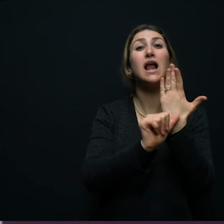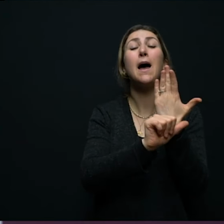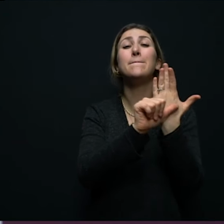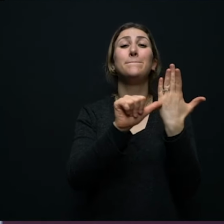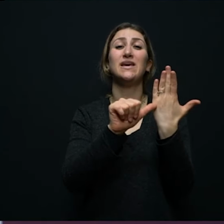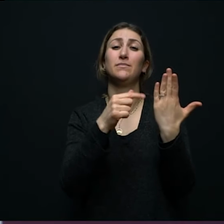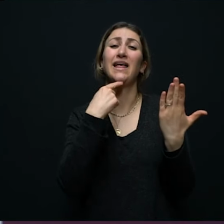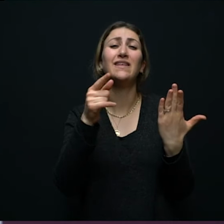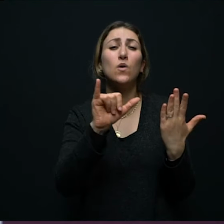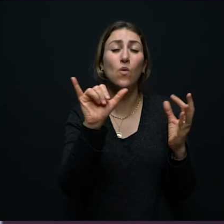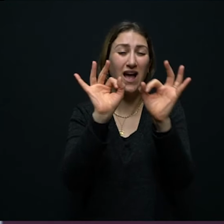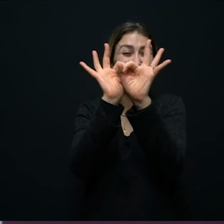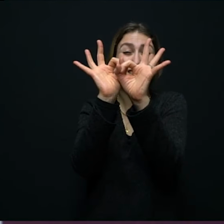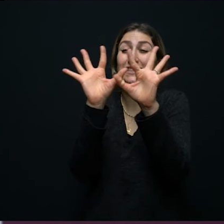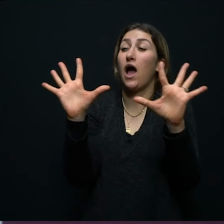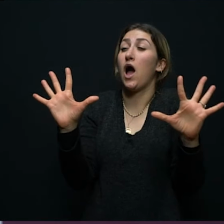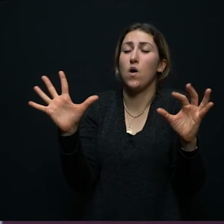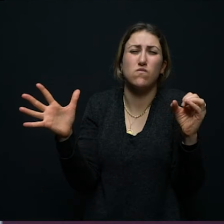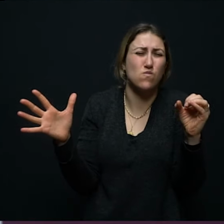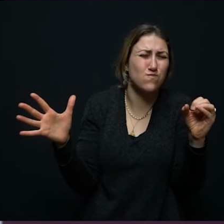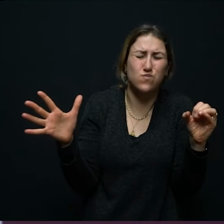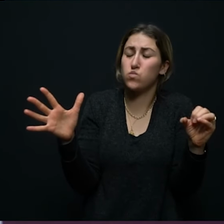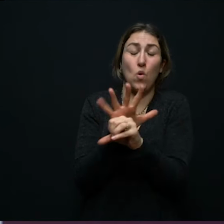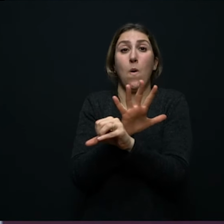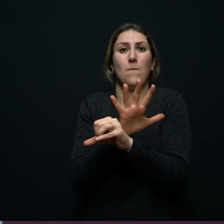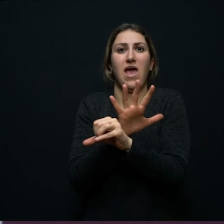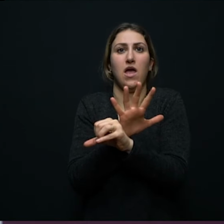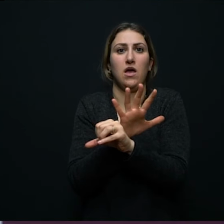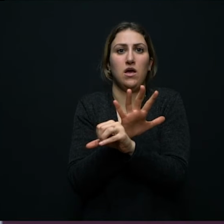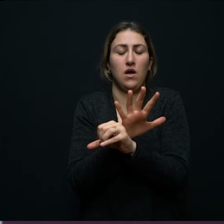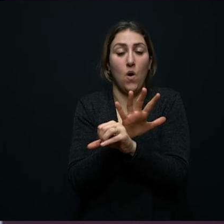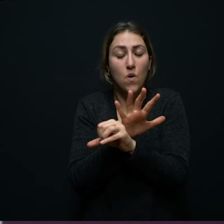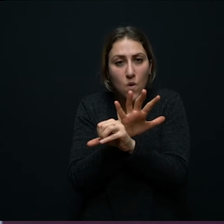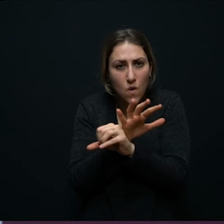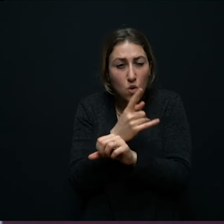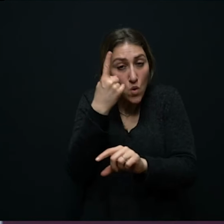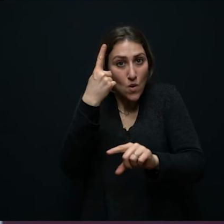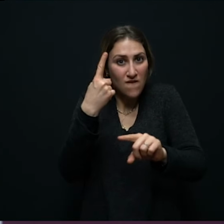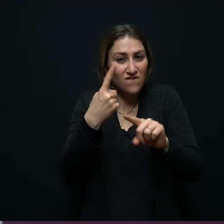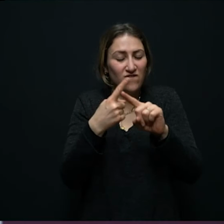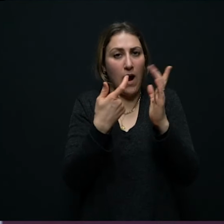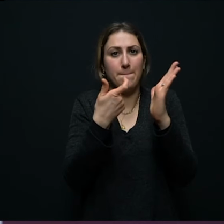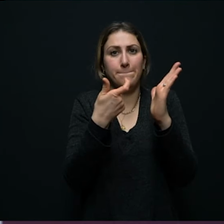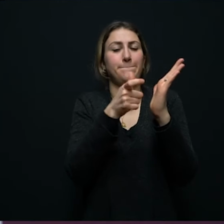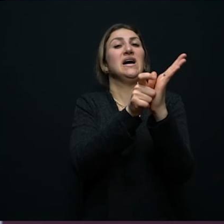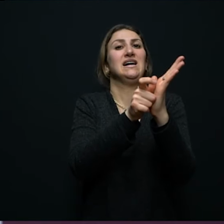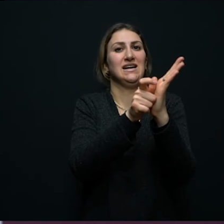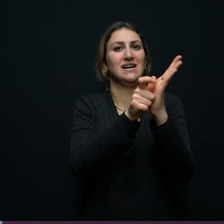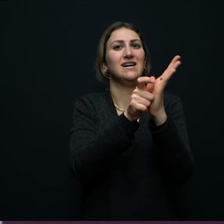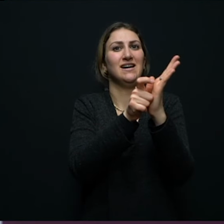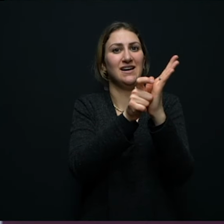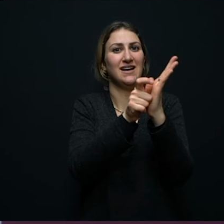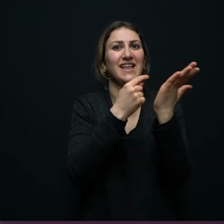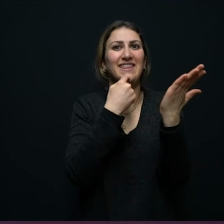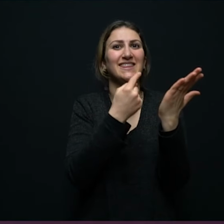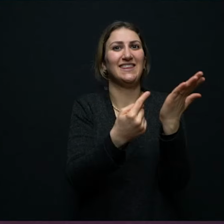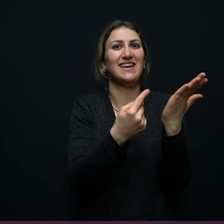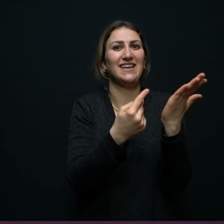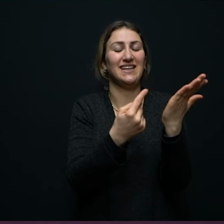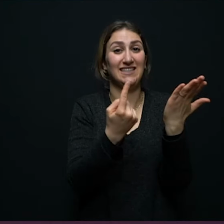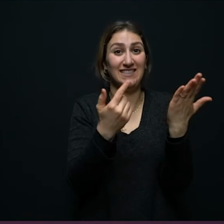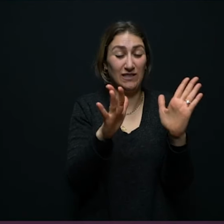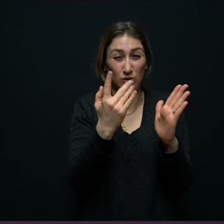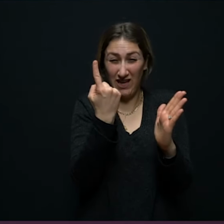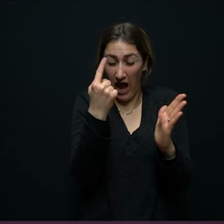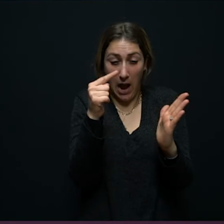seule fois dans le nouveau testament à cet endroit là on ne le trouve nulle part ailleurs dans le nouveau testament